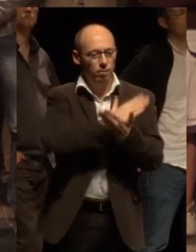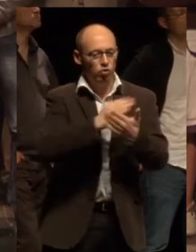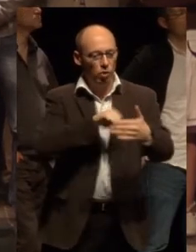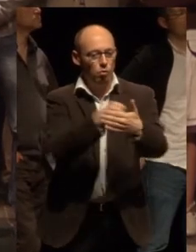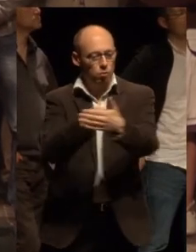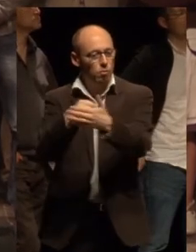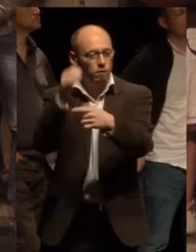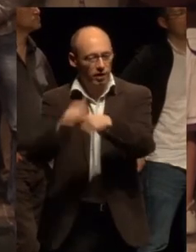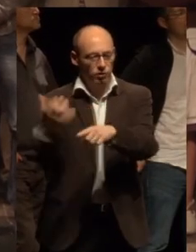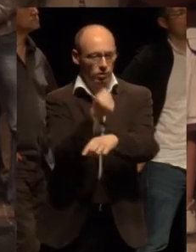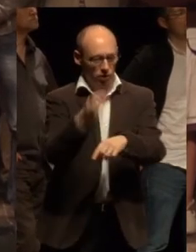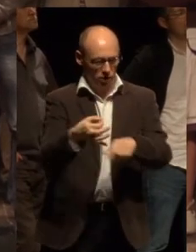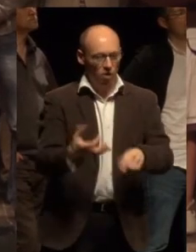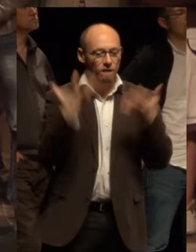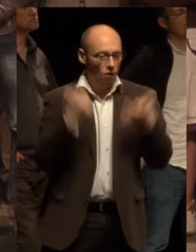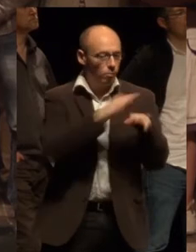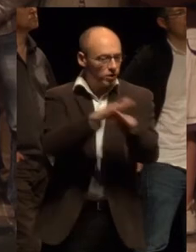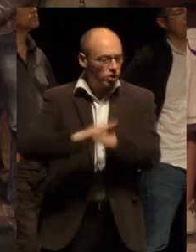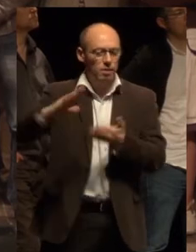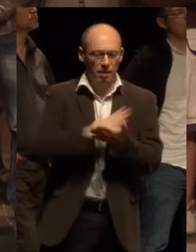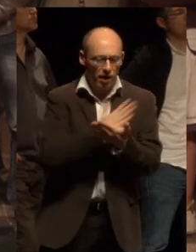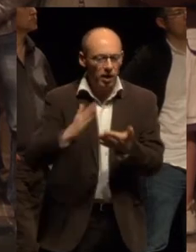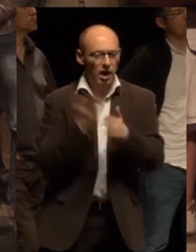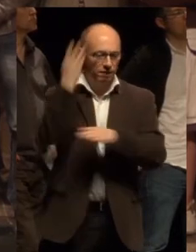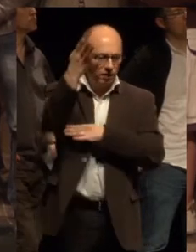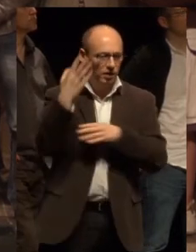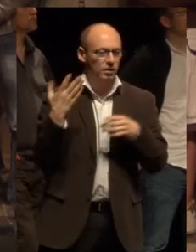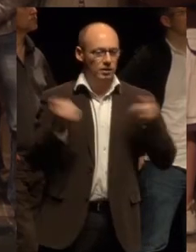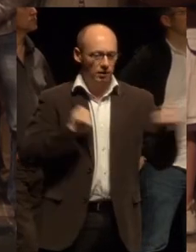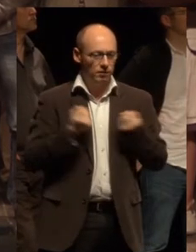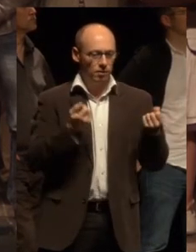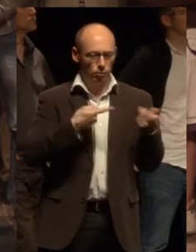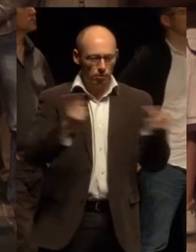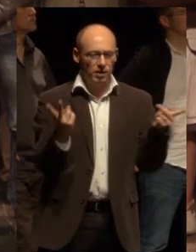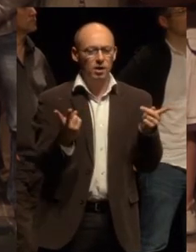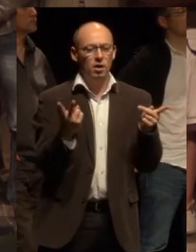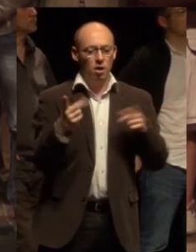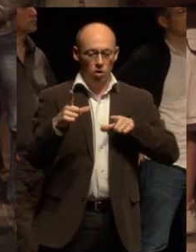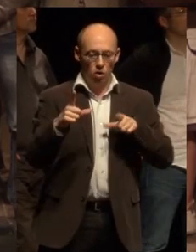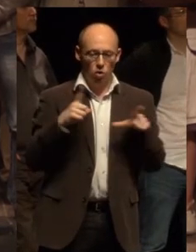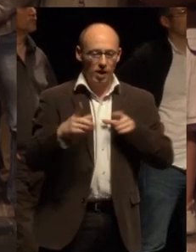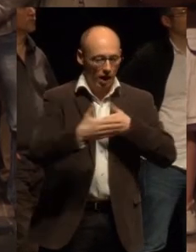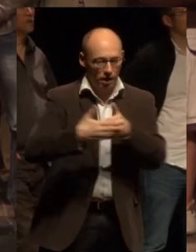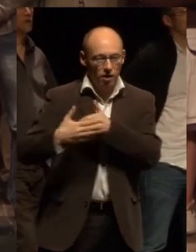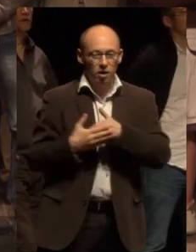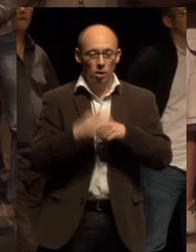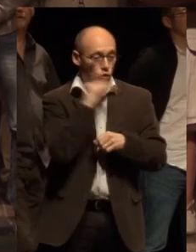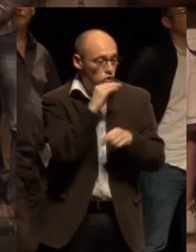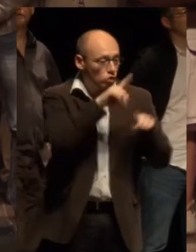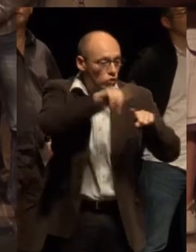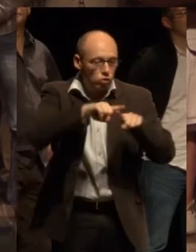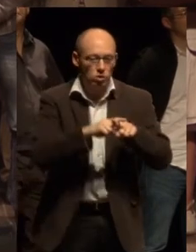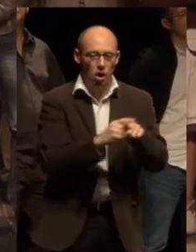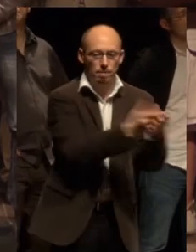réparer, je veux protéger et je veux préparer l'avenir. Nos services publics locaux doivent servir à répondre aux urgences du